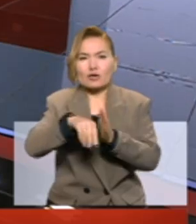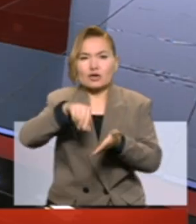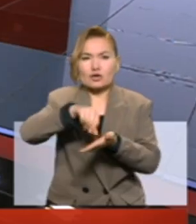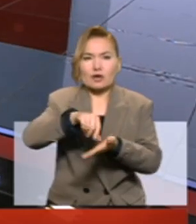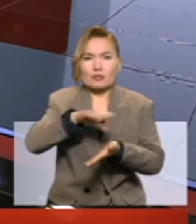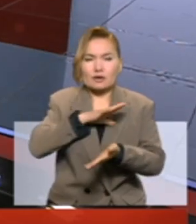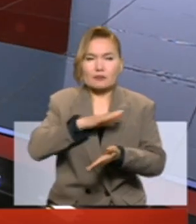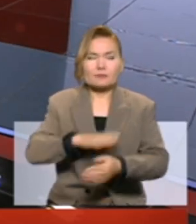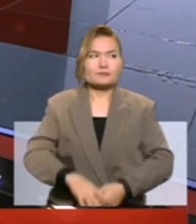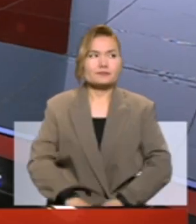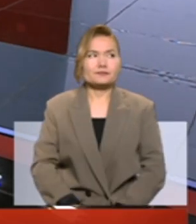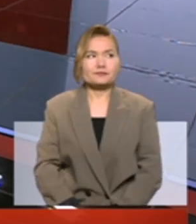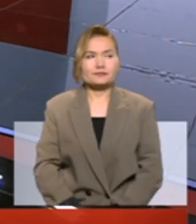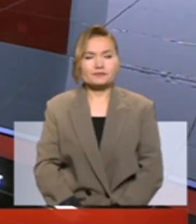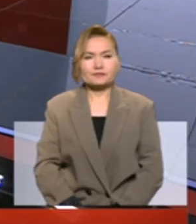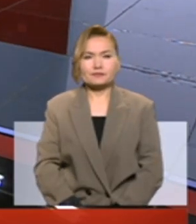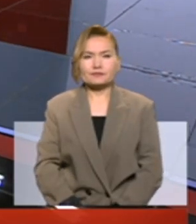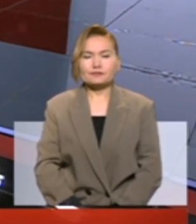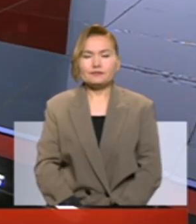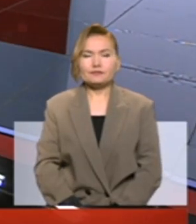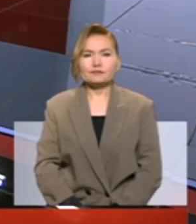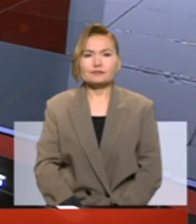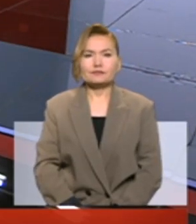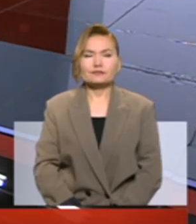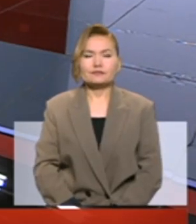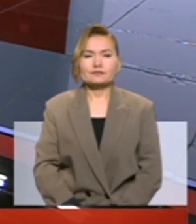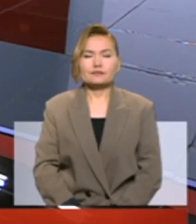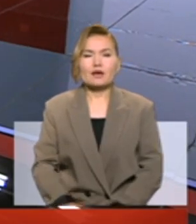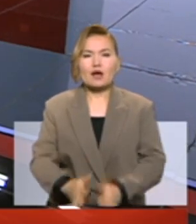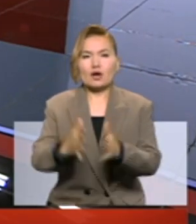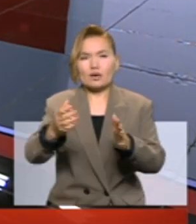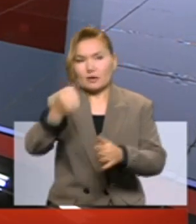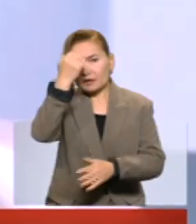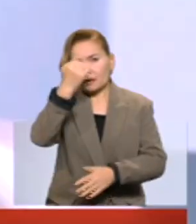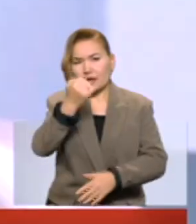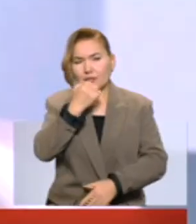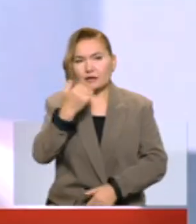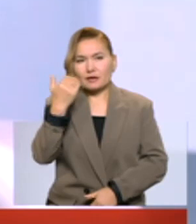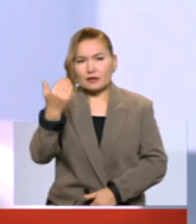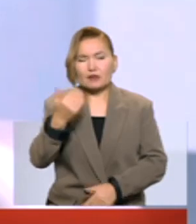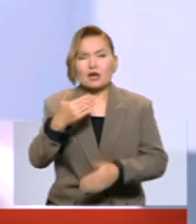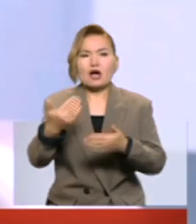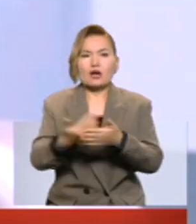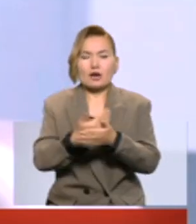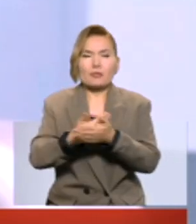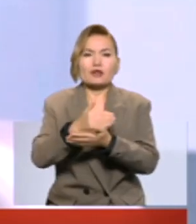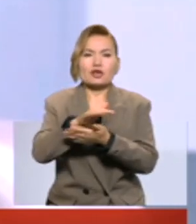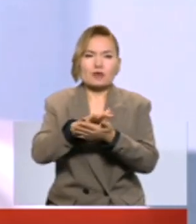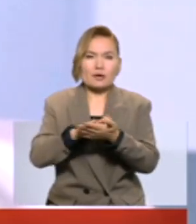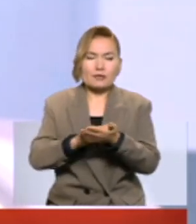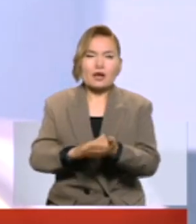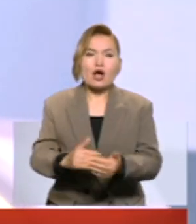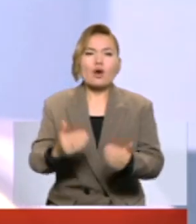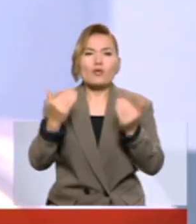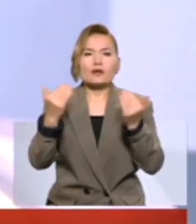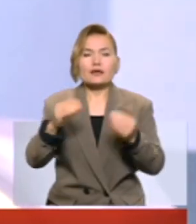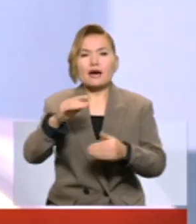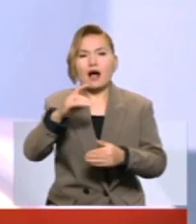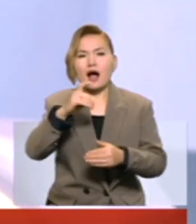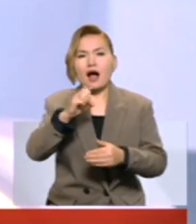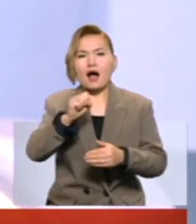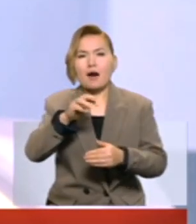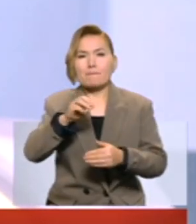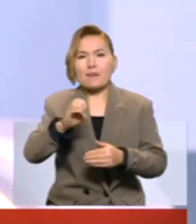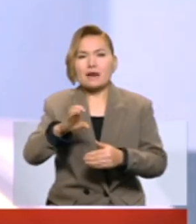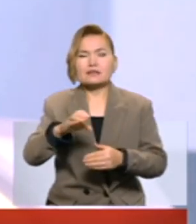жұмылдырылған. Мөлдір? Рахмет, Ая, ақпаратыңызға. арғырай жақан жаңалықтармен жалғастырсақ, бүгін